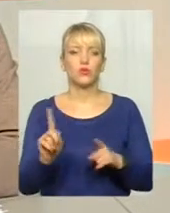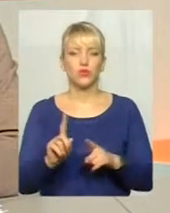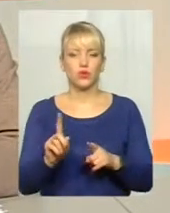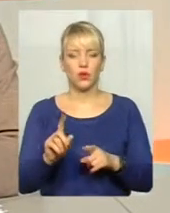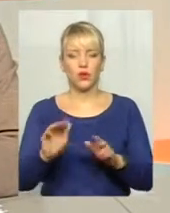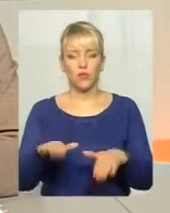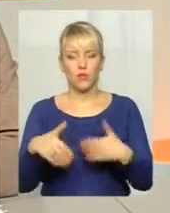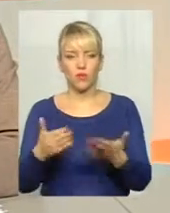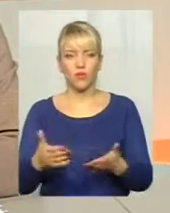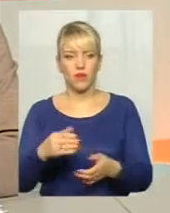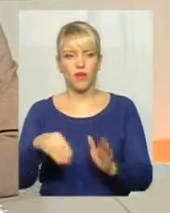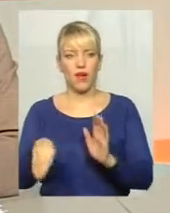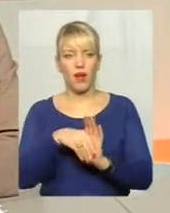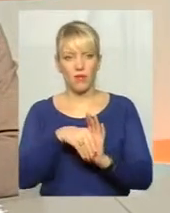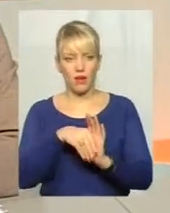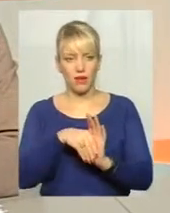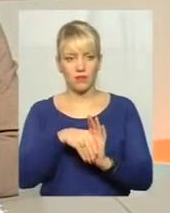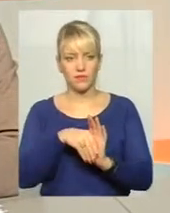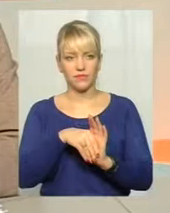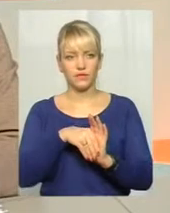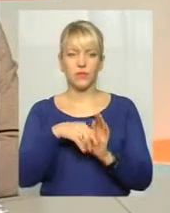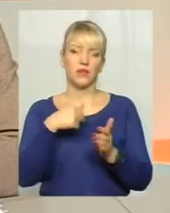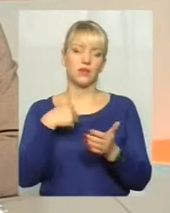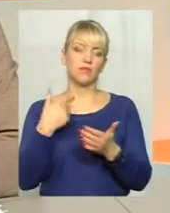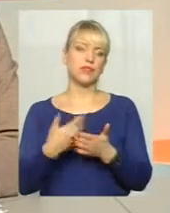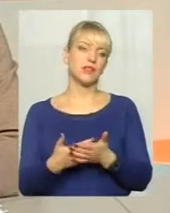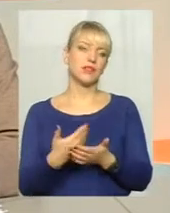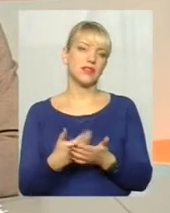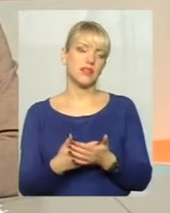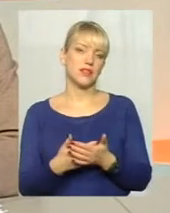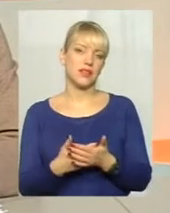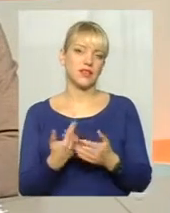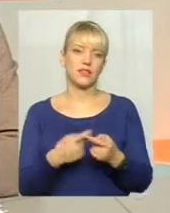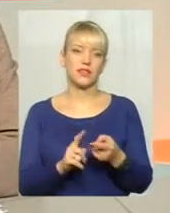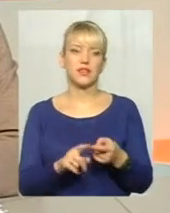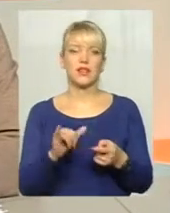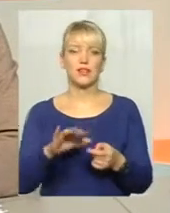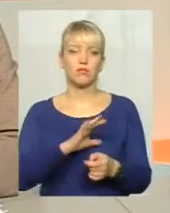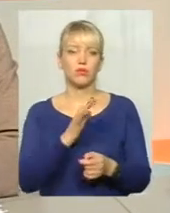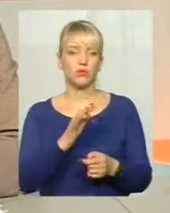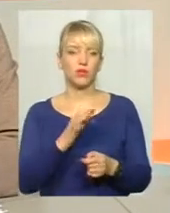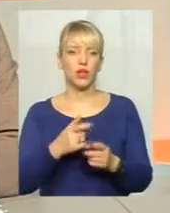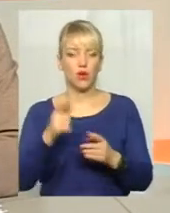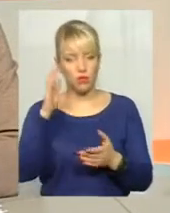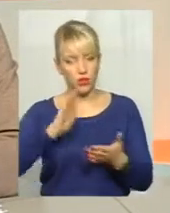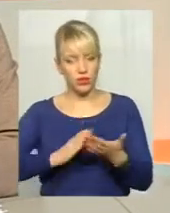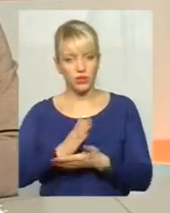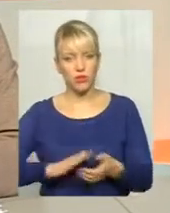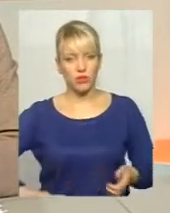пропонував хабар, от, то мені здається, що якраз це і було в цій політичній